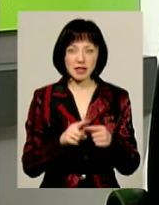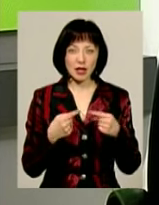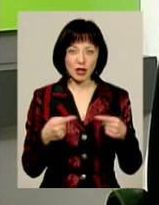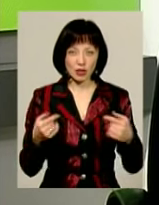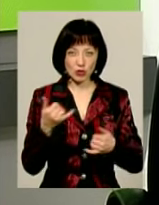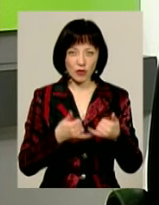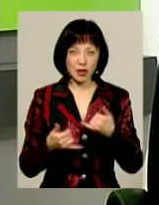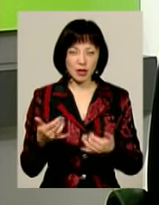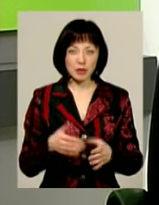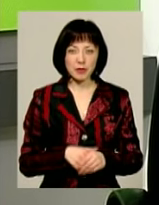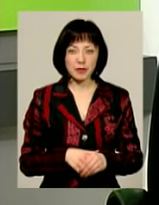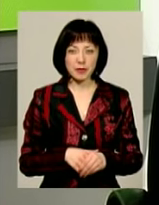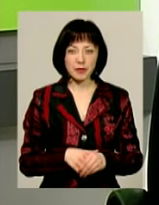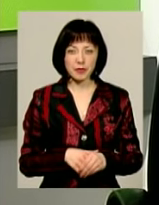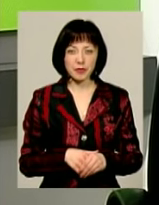речовини